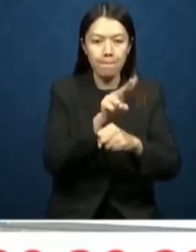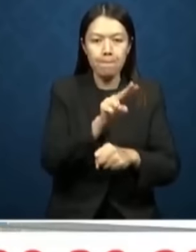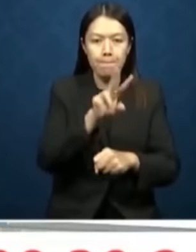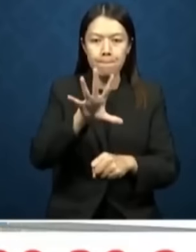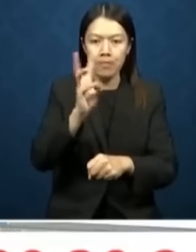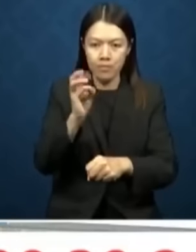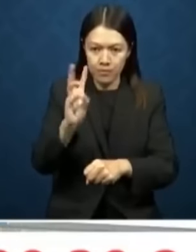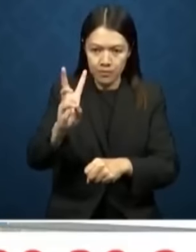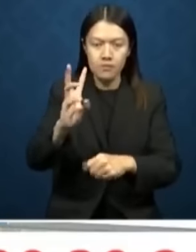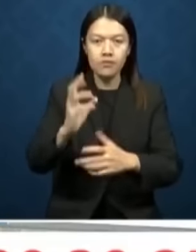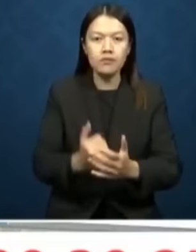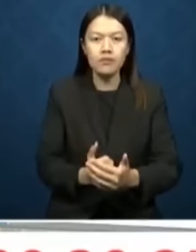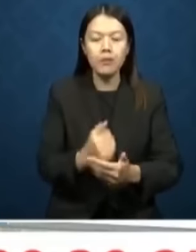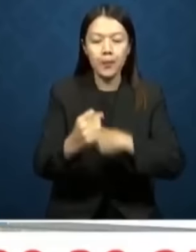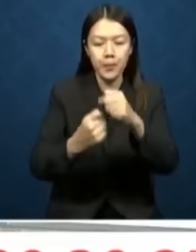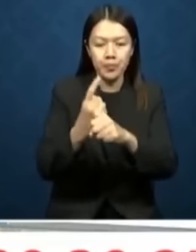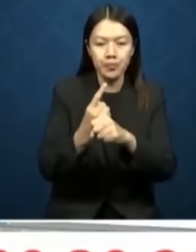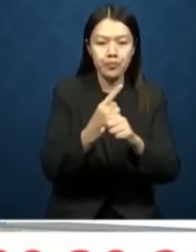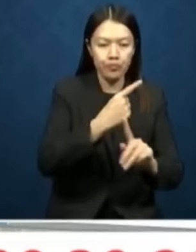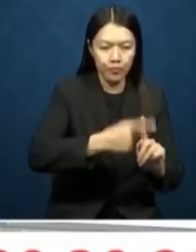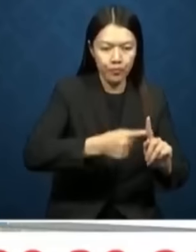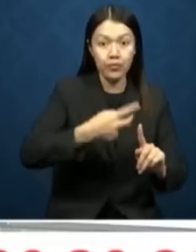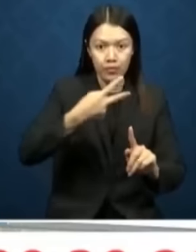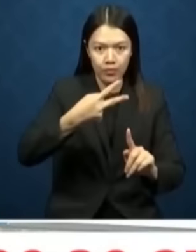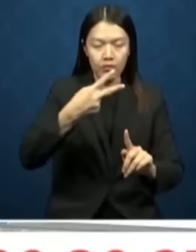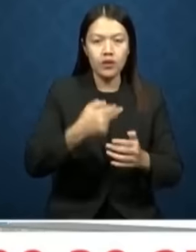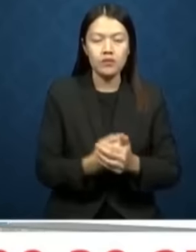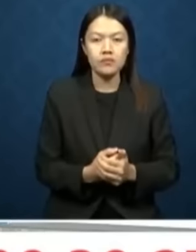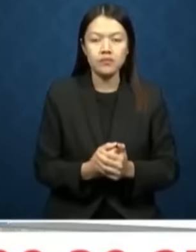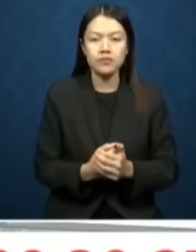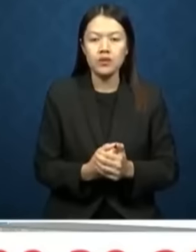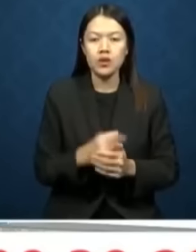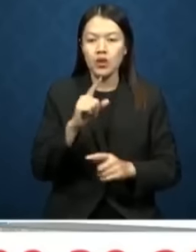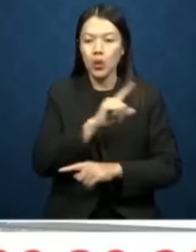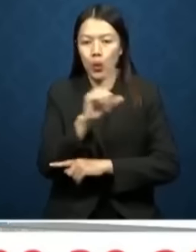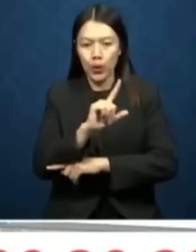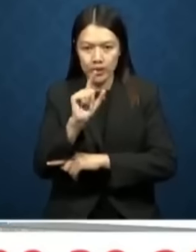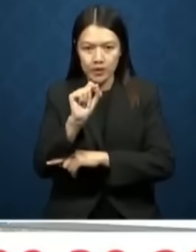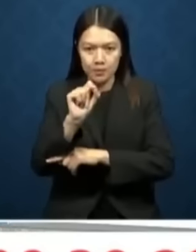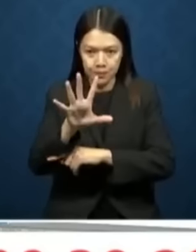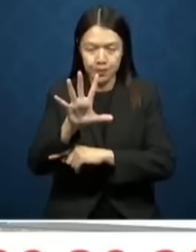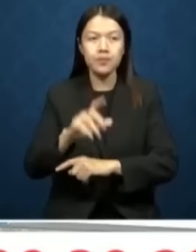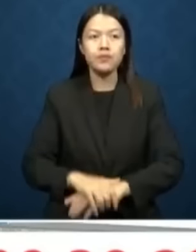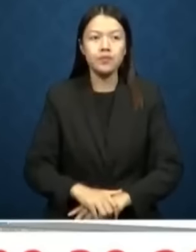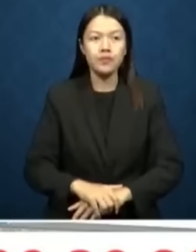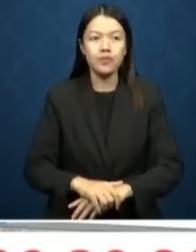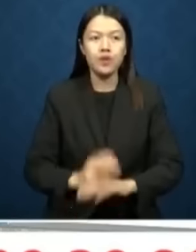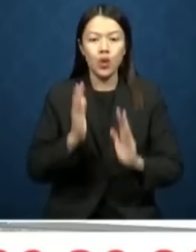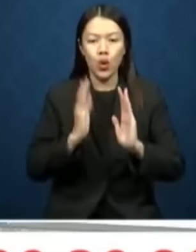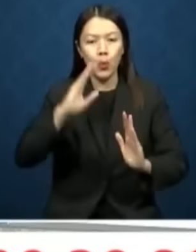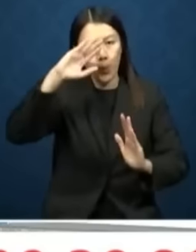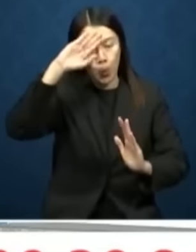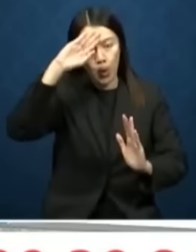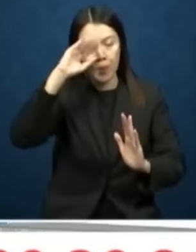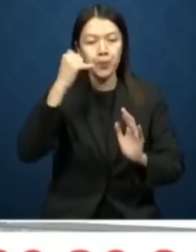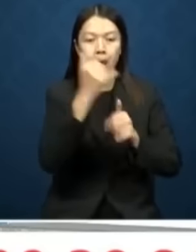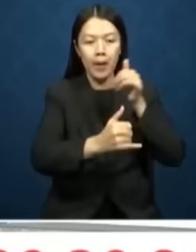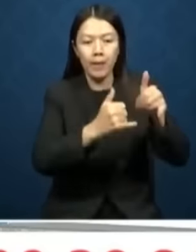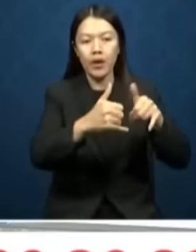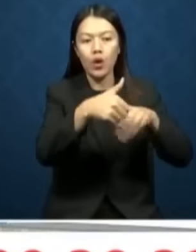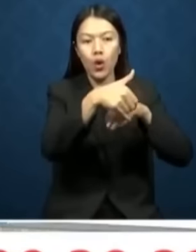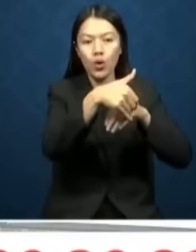2566 1ปี2เดือน25วันมีผู้ป่วยไปรักษาตัวภาย